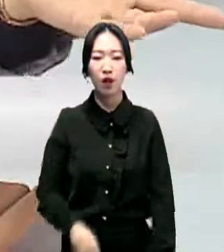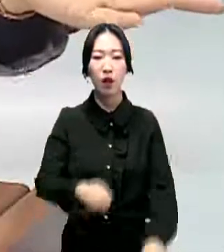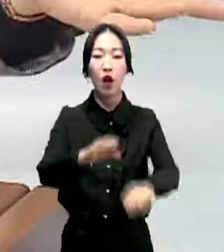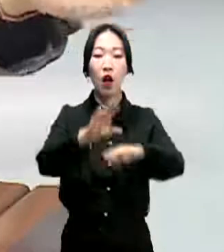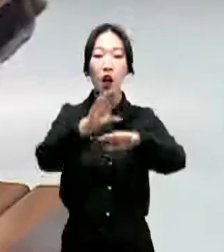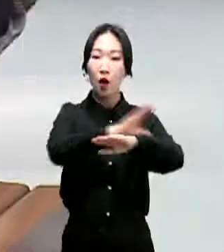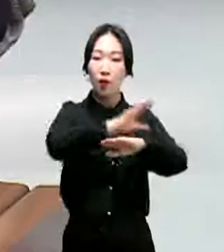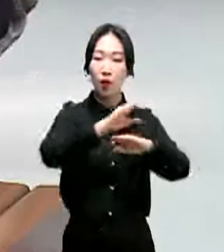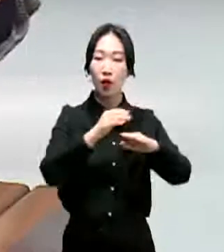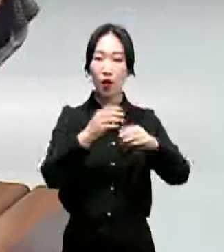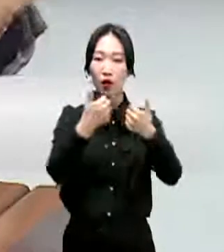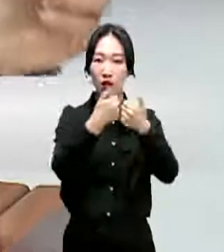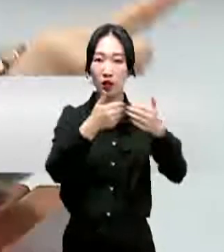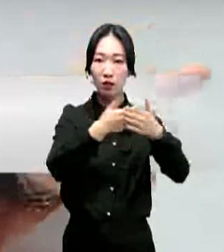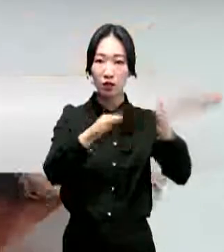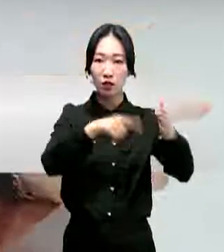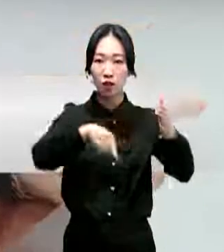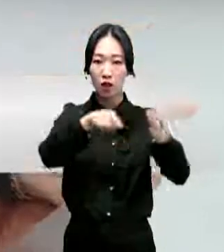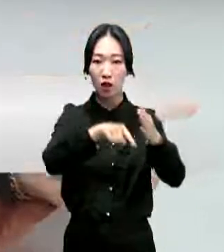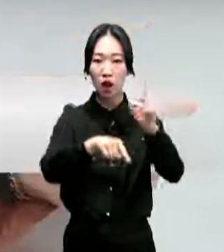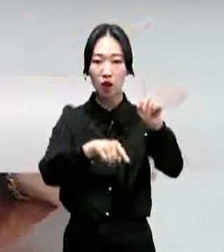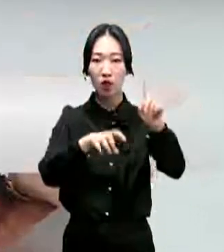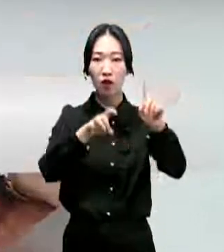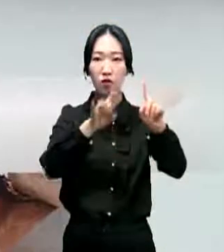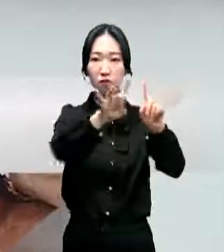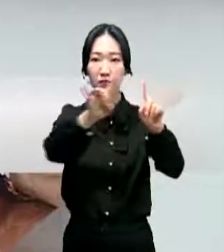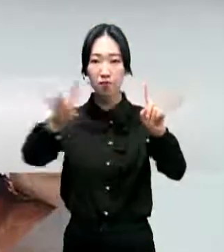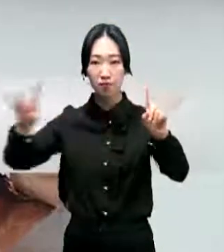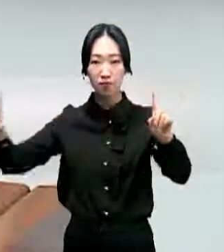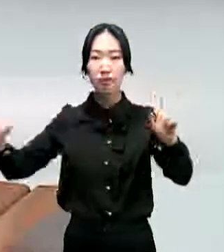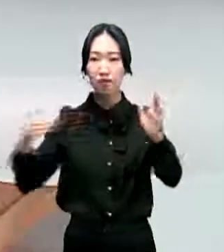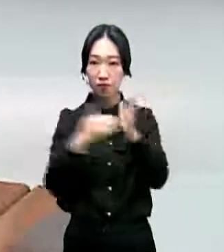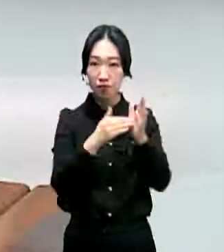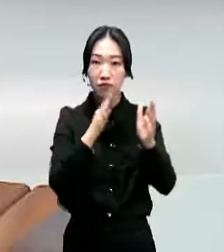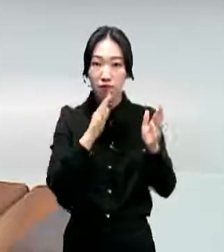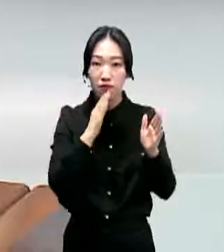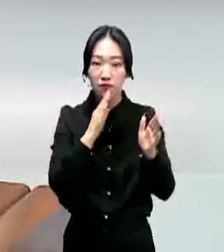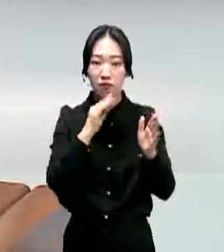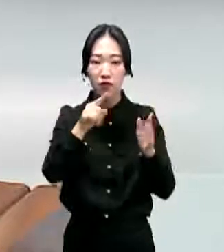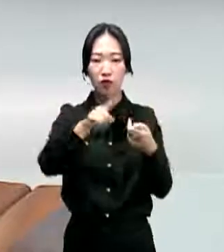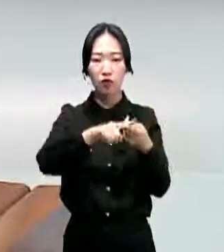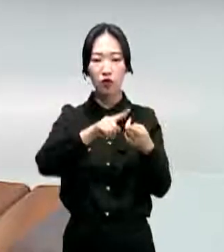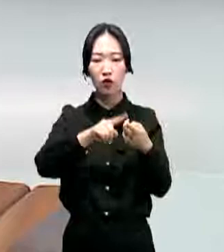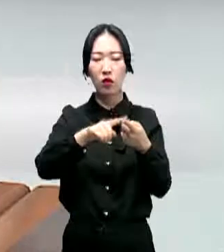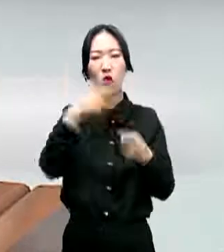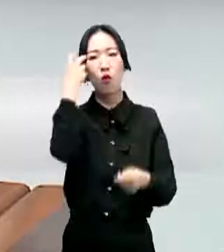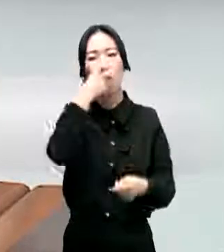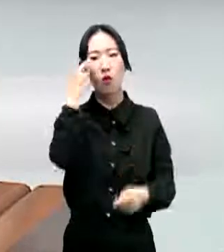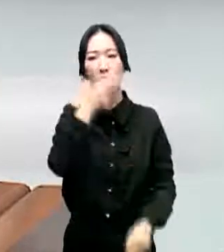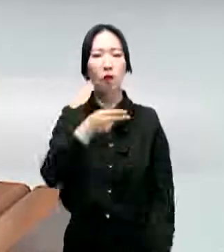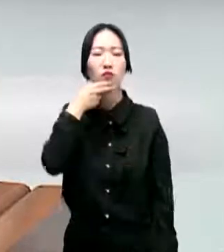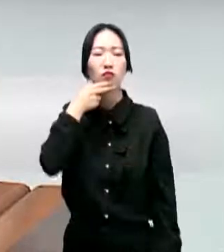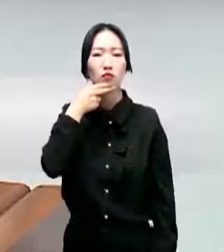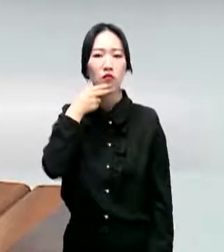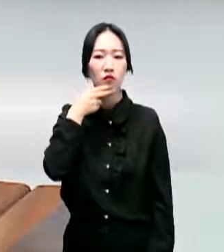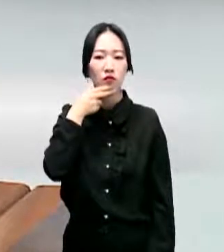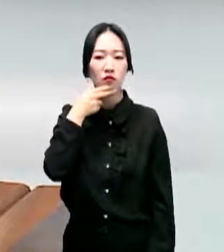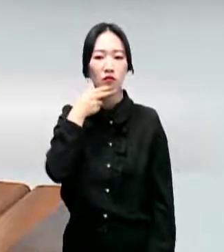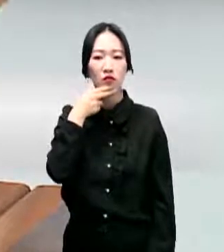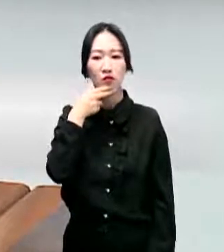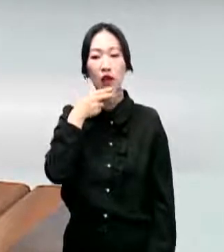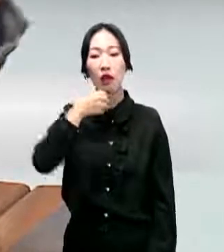컴퓨터를 상담실 내에 한 대씩 비치를 좀 했었습니다. 예산해서. 그거에 대한 것들이 관리가 안 돼요.